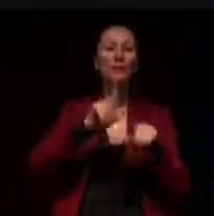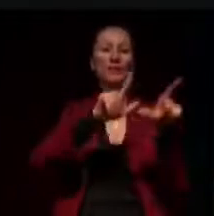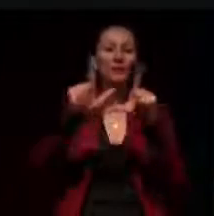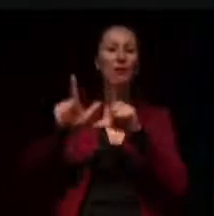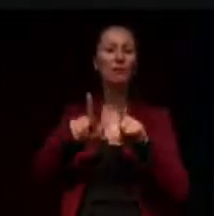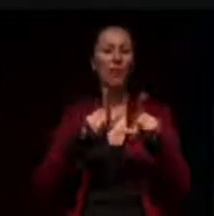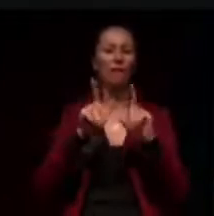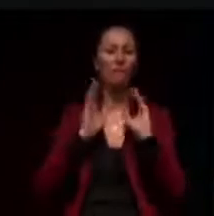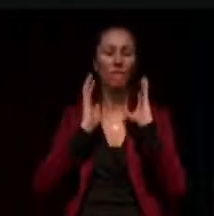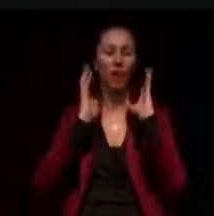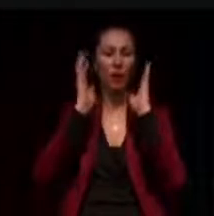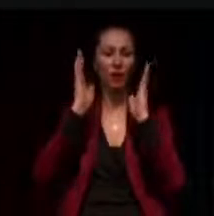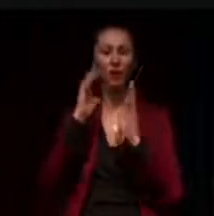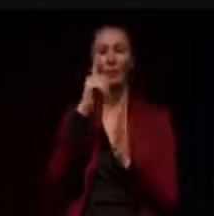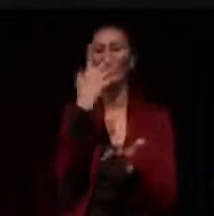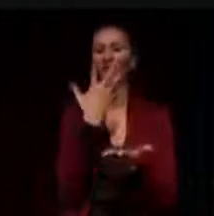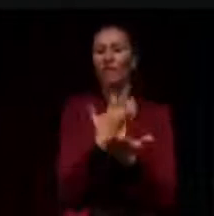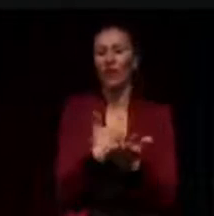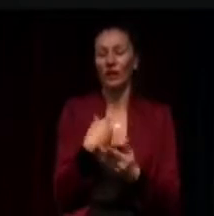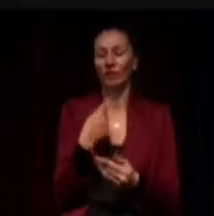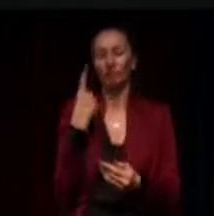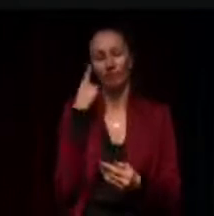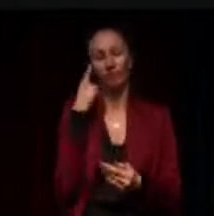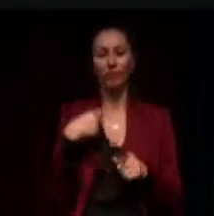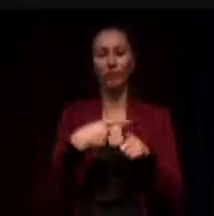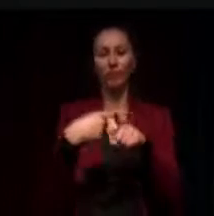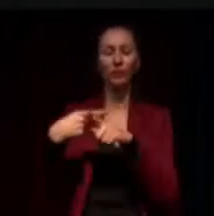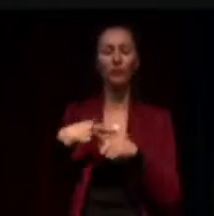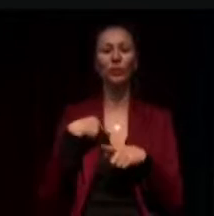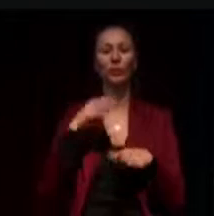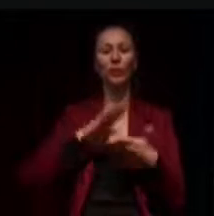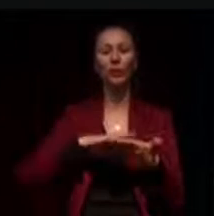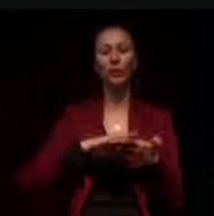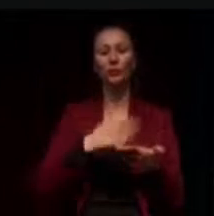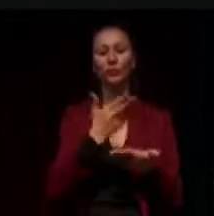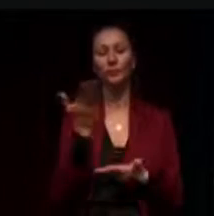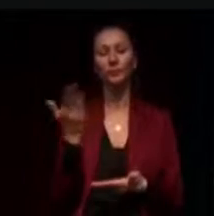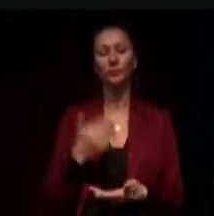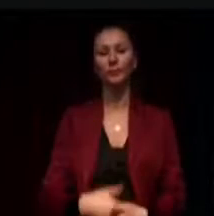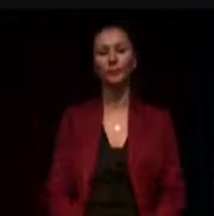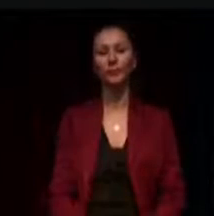gereken faaliyetler. Bir veri vereceğim kıymetli arkadaşlar size.